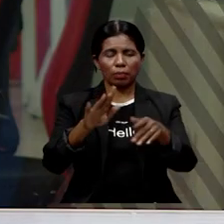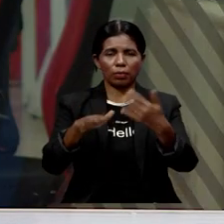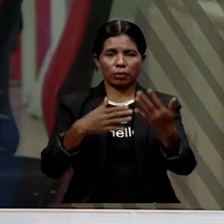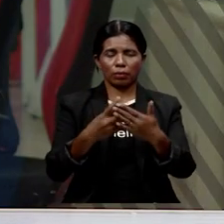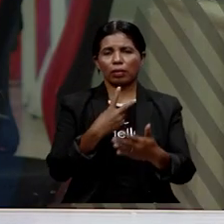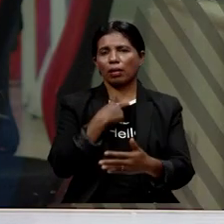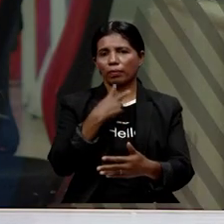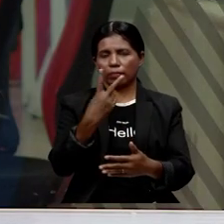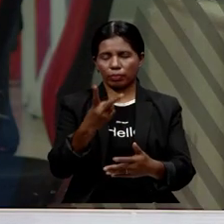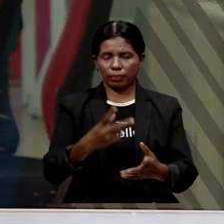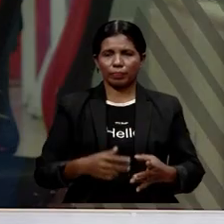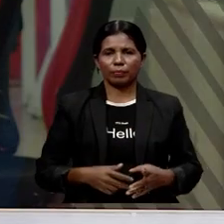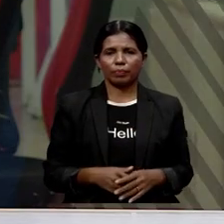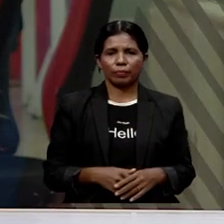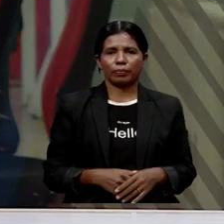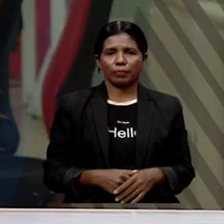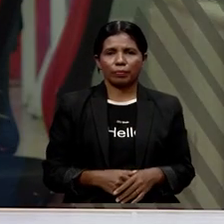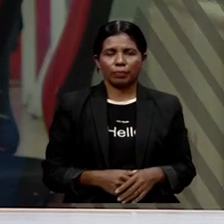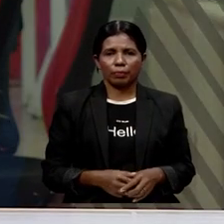nia lean.